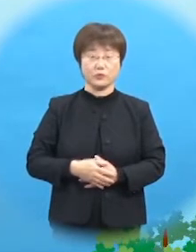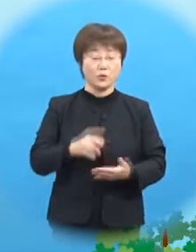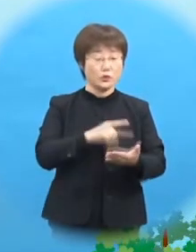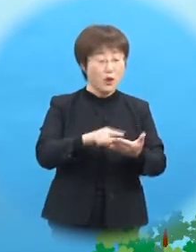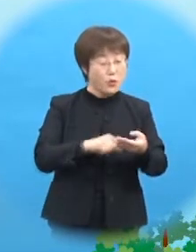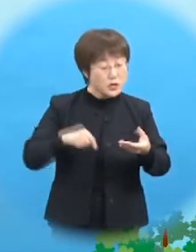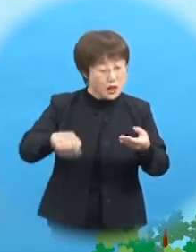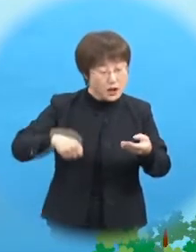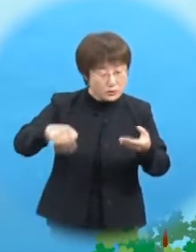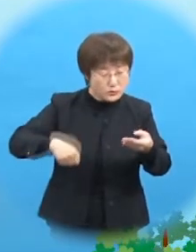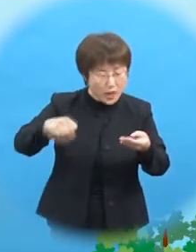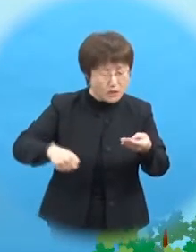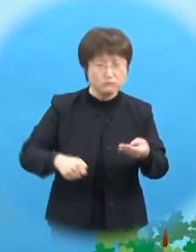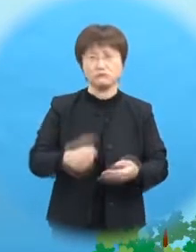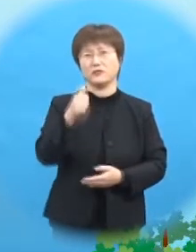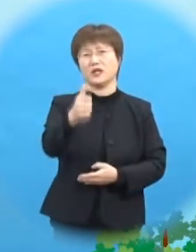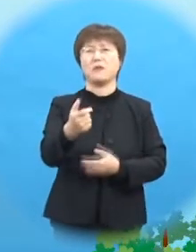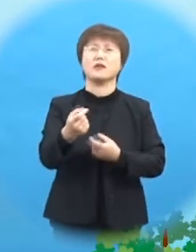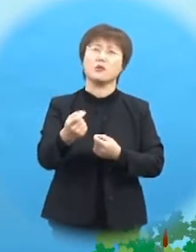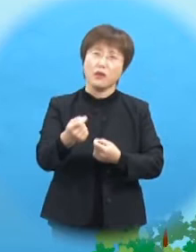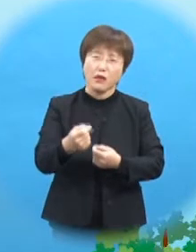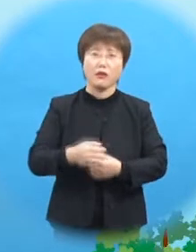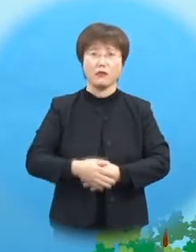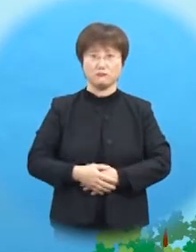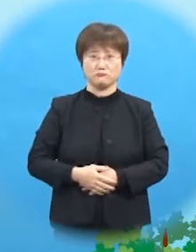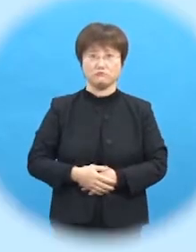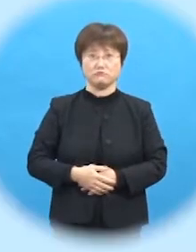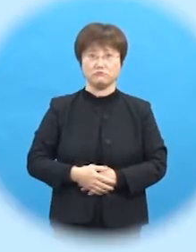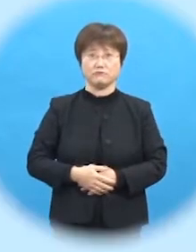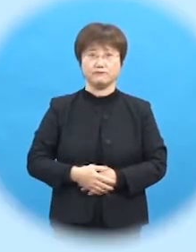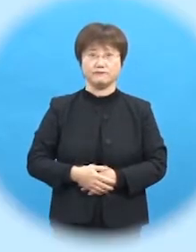スマホをいじりながら運転しちゃダメだよね。